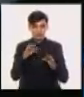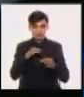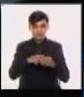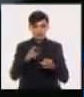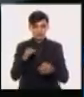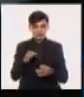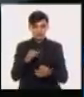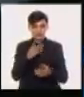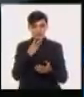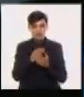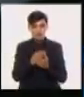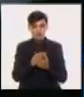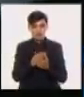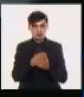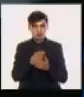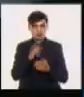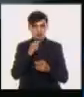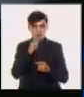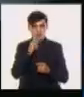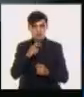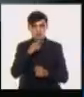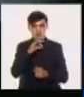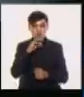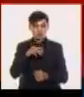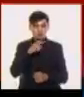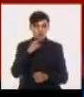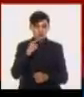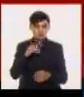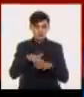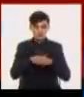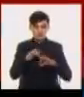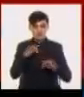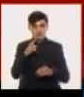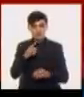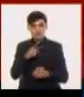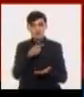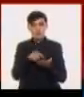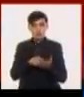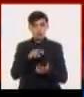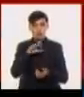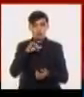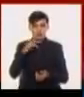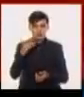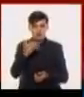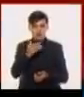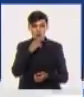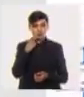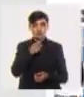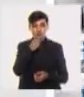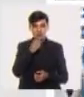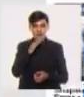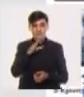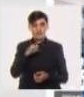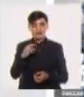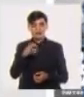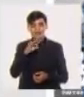И не тащила бы с собой подарки от русского народа. Поддержал в этом вопросе Путина российский журналист Владимир Соловьев.